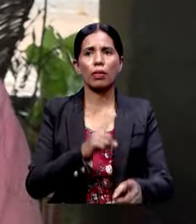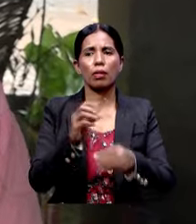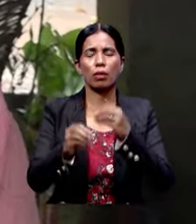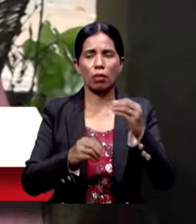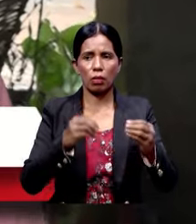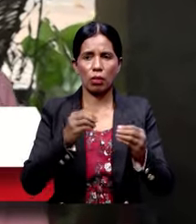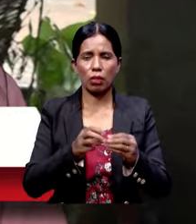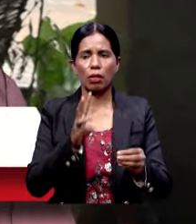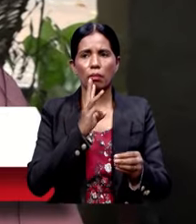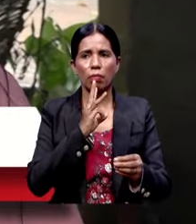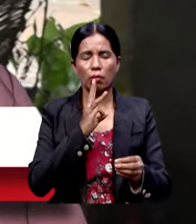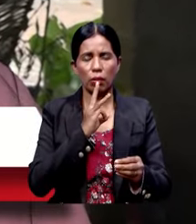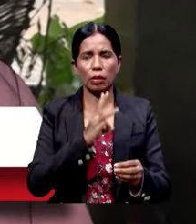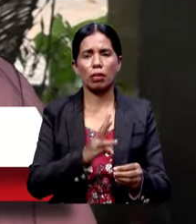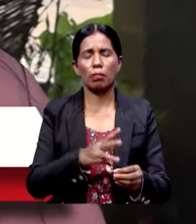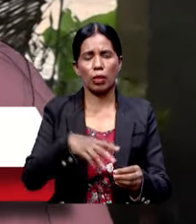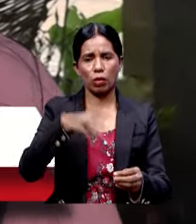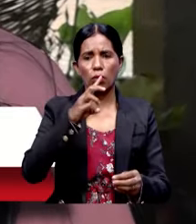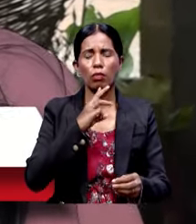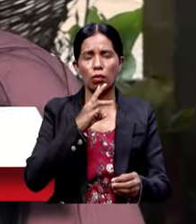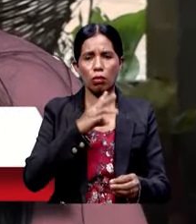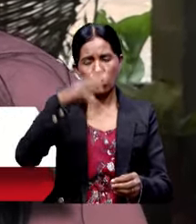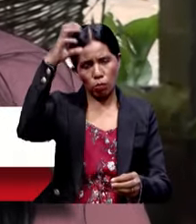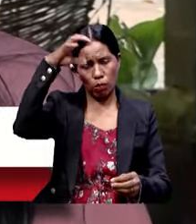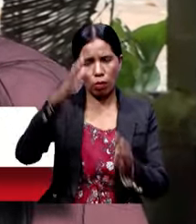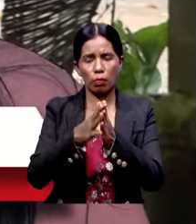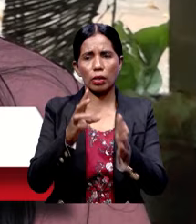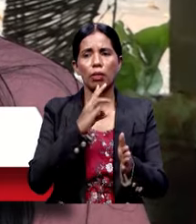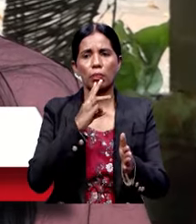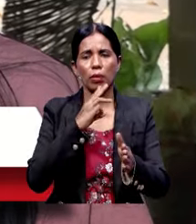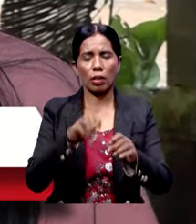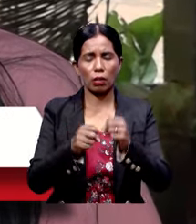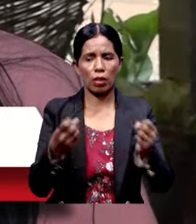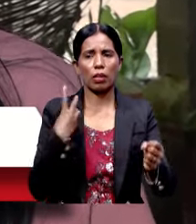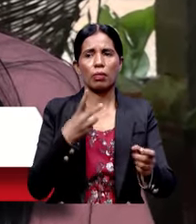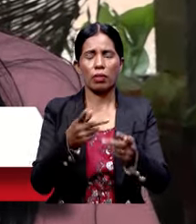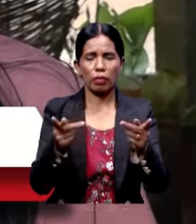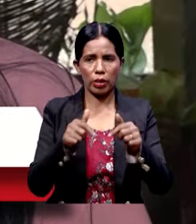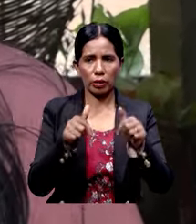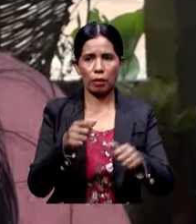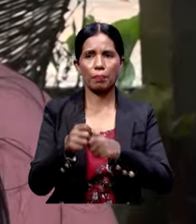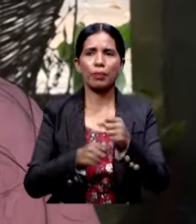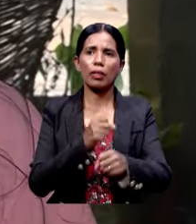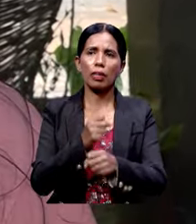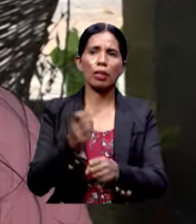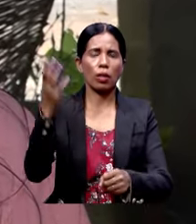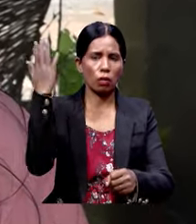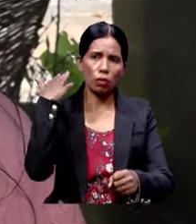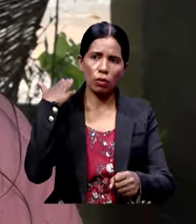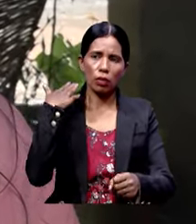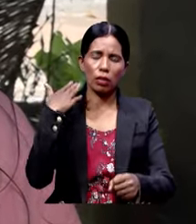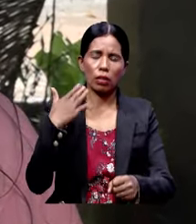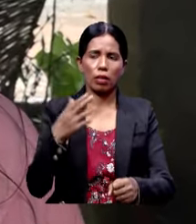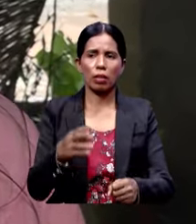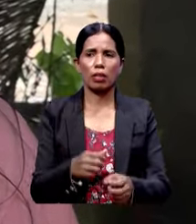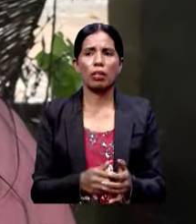ba be kanu udang bot be sempre soba amni fating dene hansa tinan ulu saluran sir